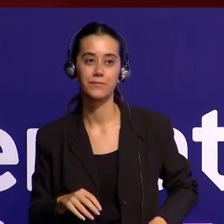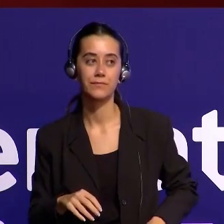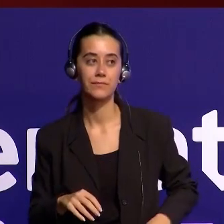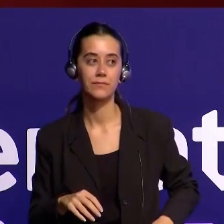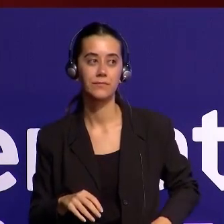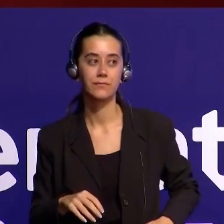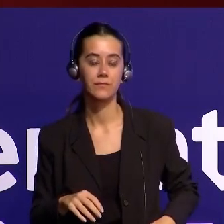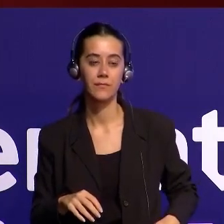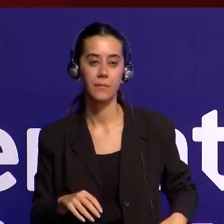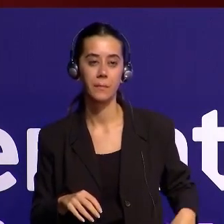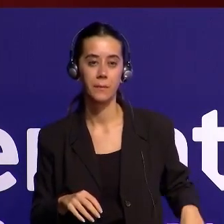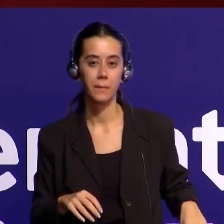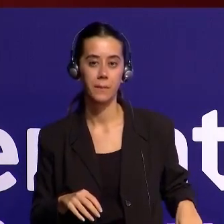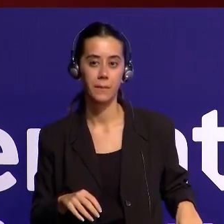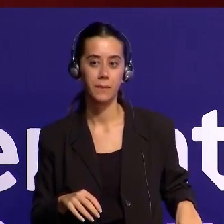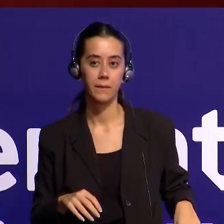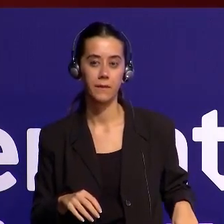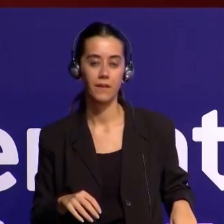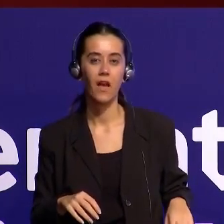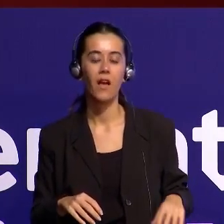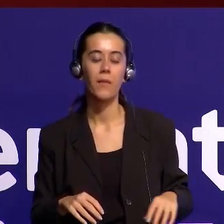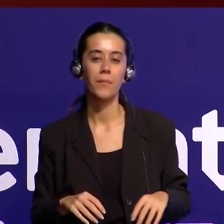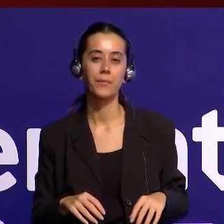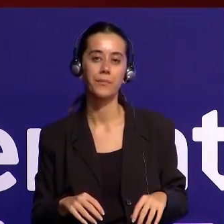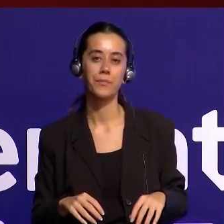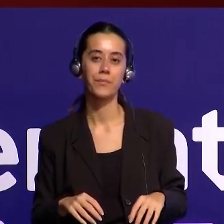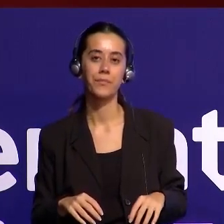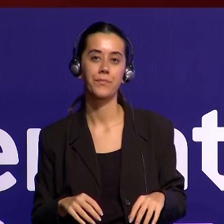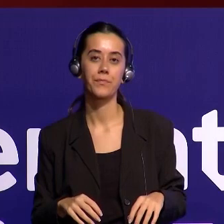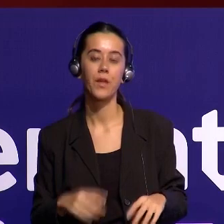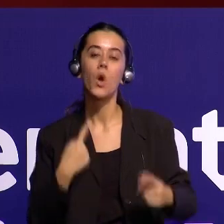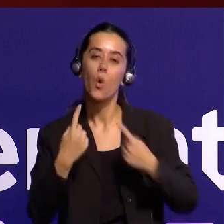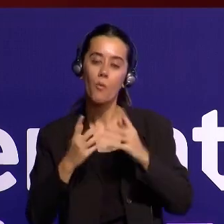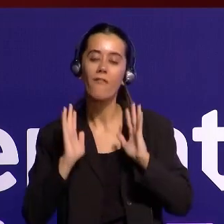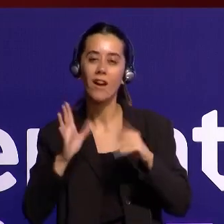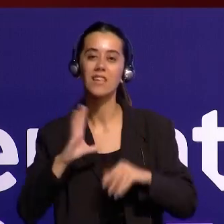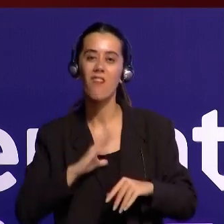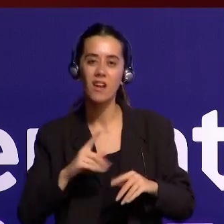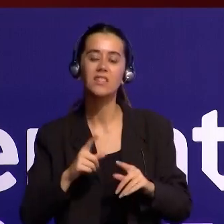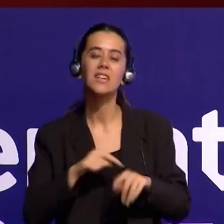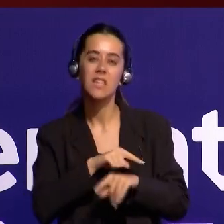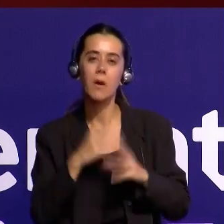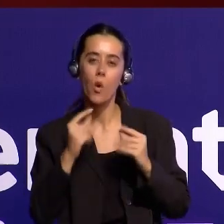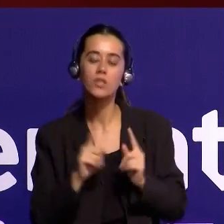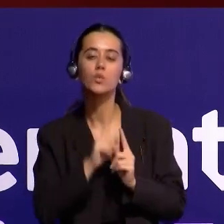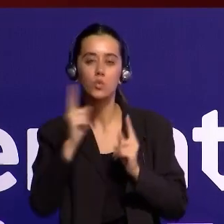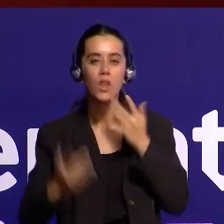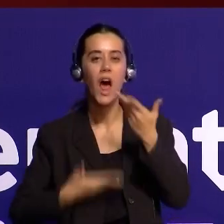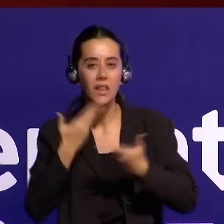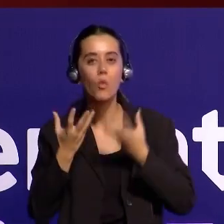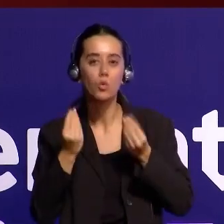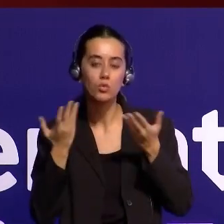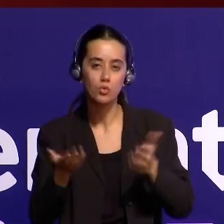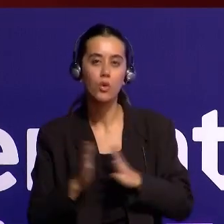Vaka vaka baktığımızda söylenecek o kadar çok şey var ki tartışmalar tabii ki daha da uzun sürebilirdi, zaman ayırabilirdik.